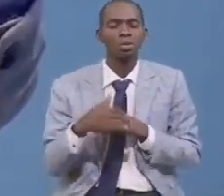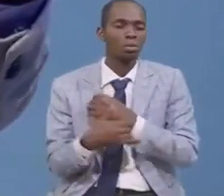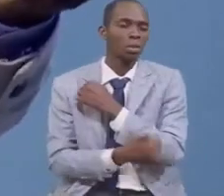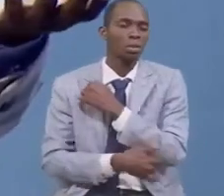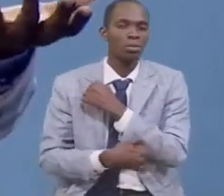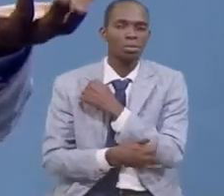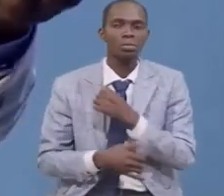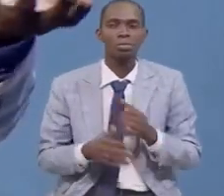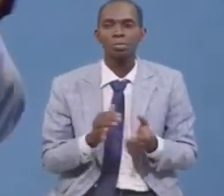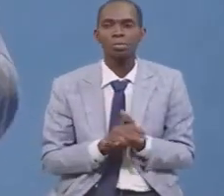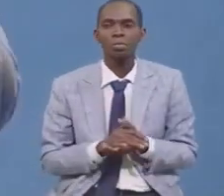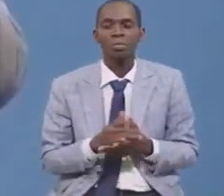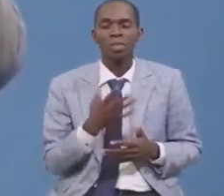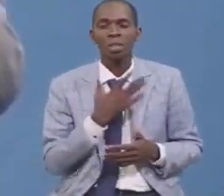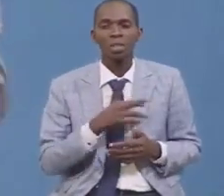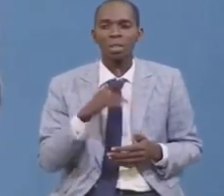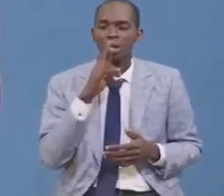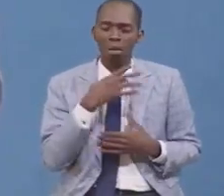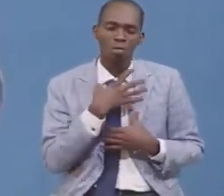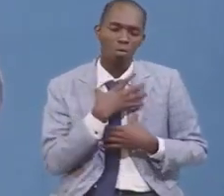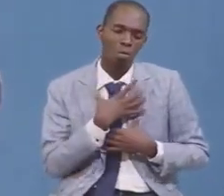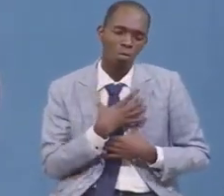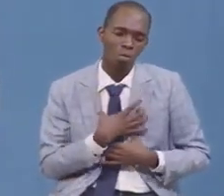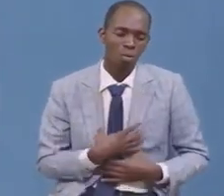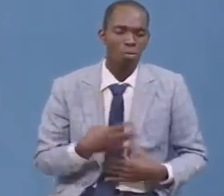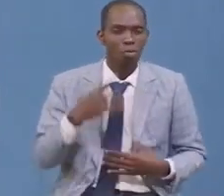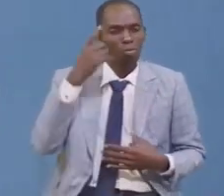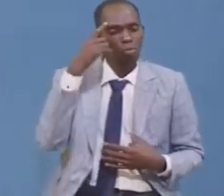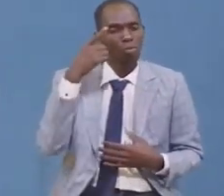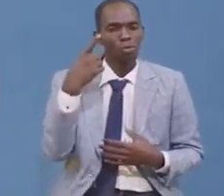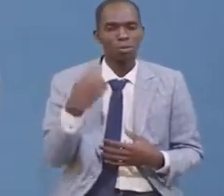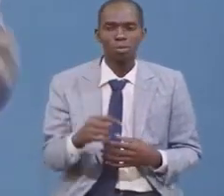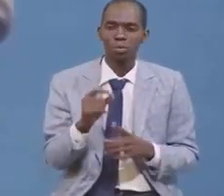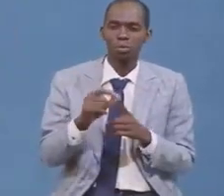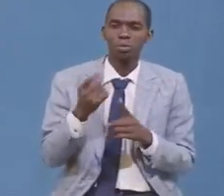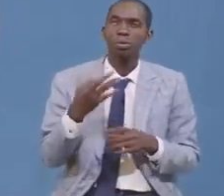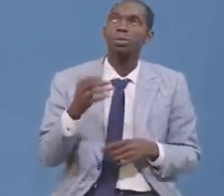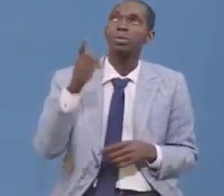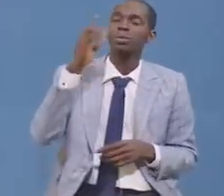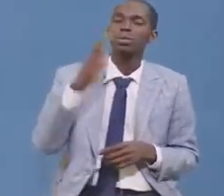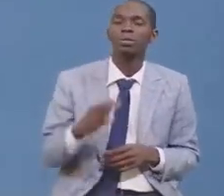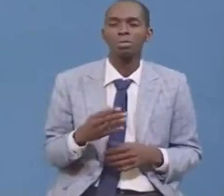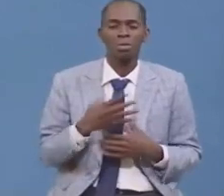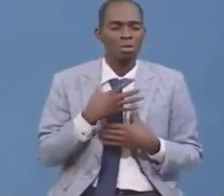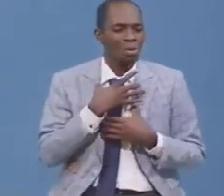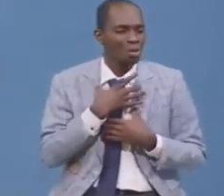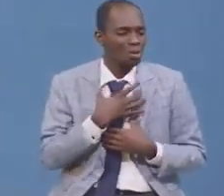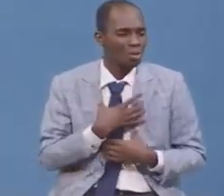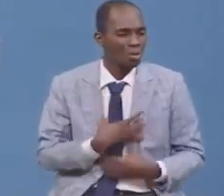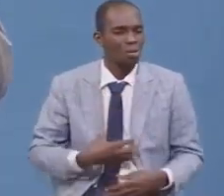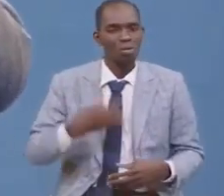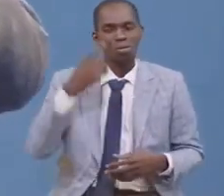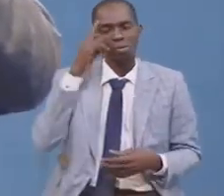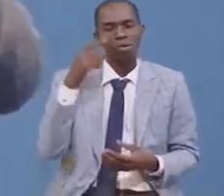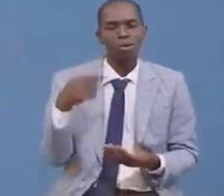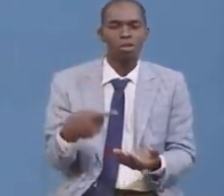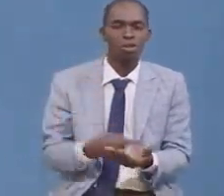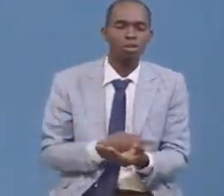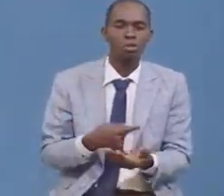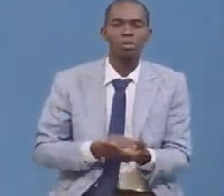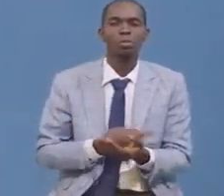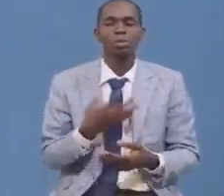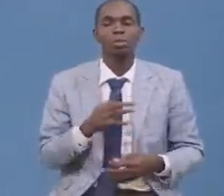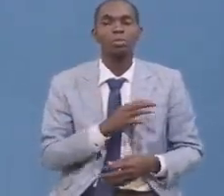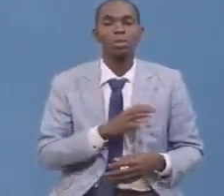చూడండి. Look, they are hungry for the good news. మంచి వార్తల కోసం చూడండి. Hungry for the gospel. కొంతమంది సువార్త